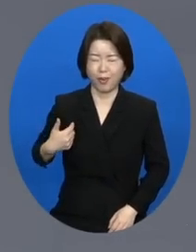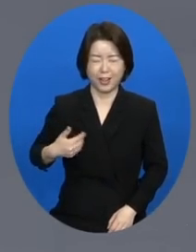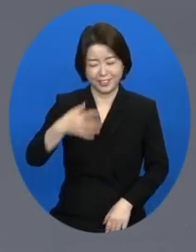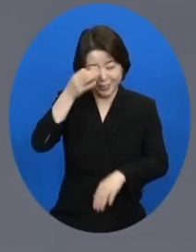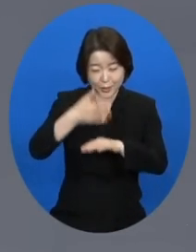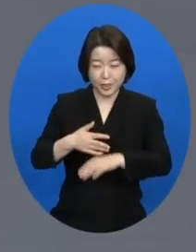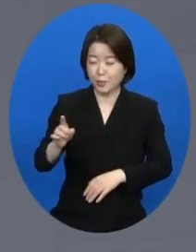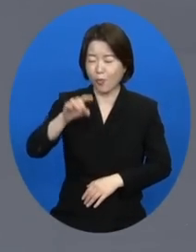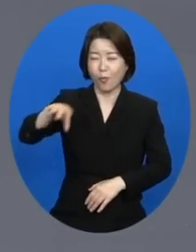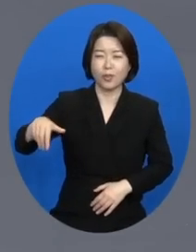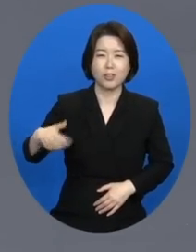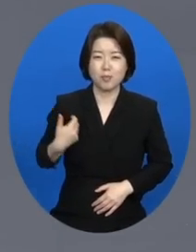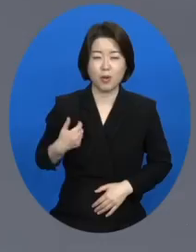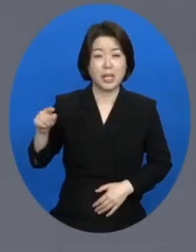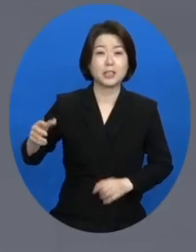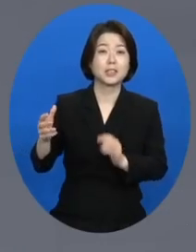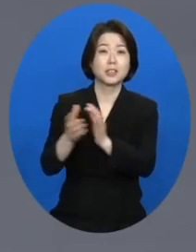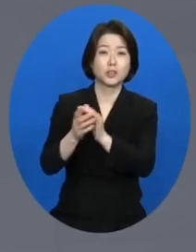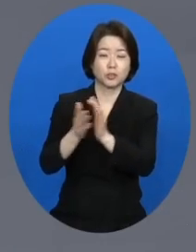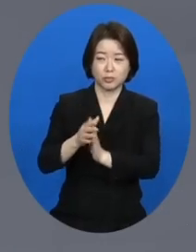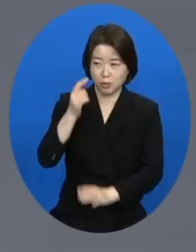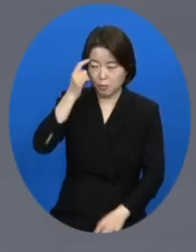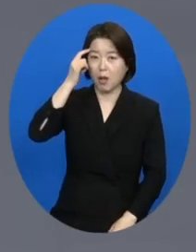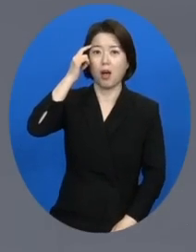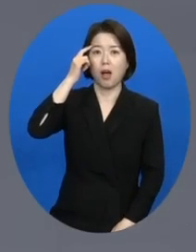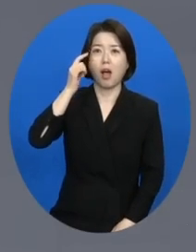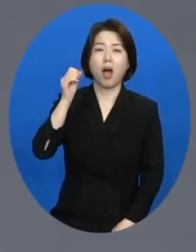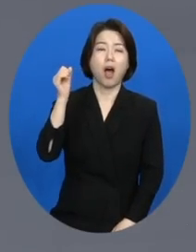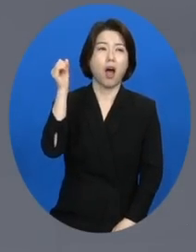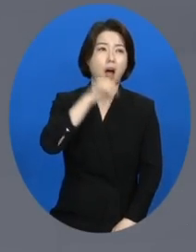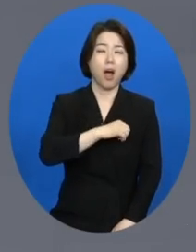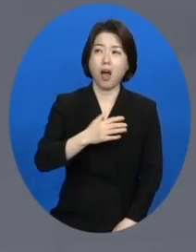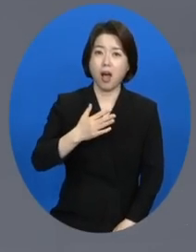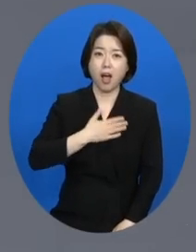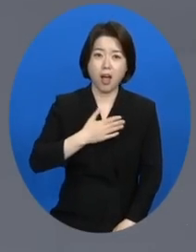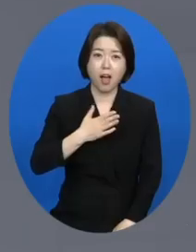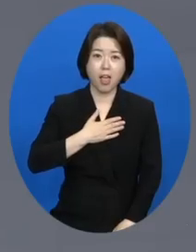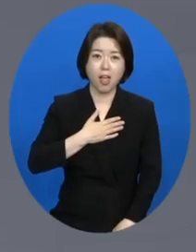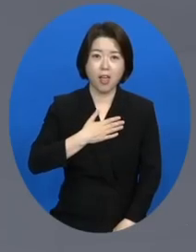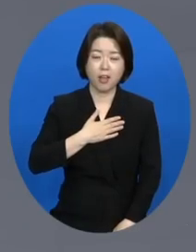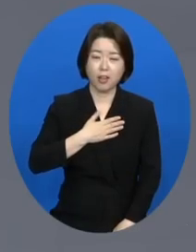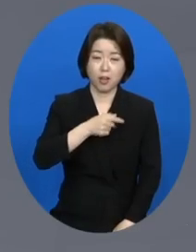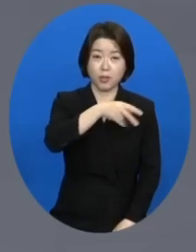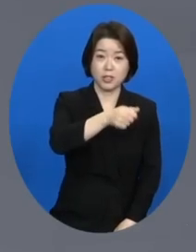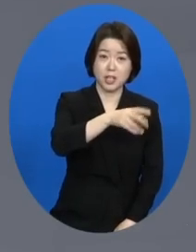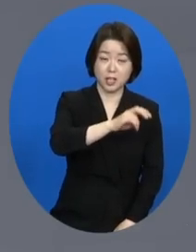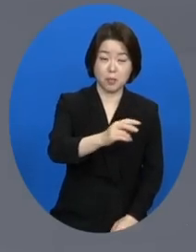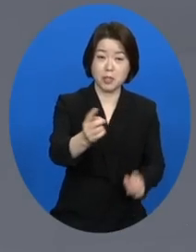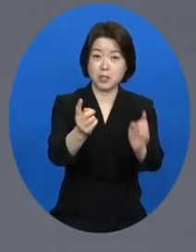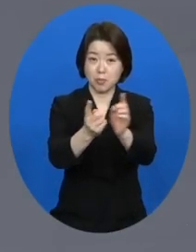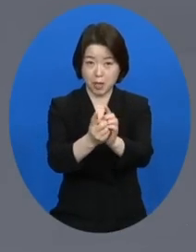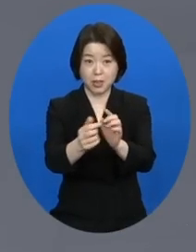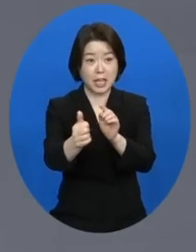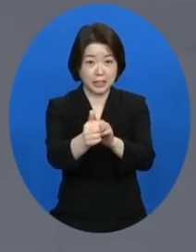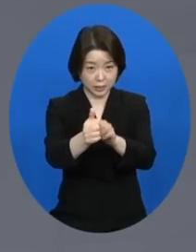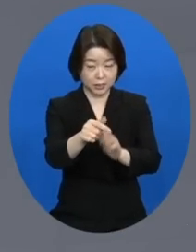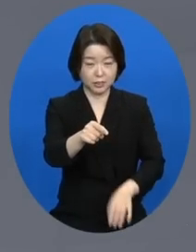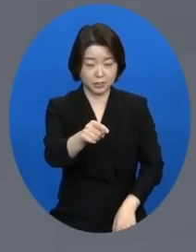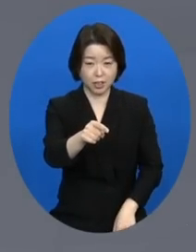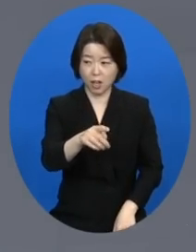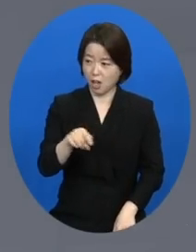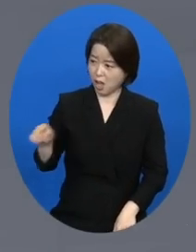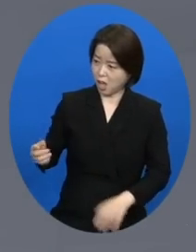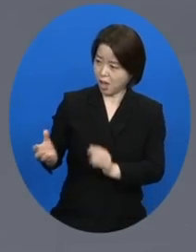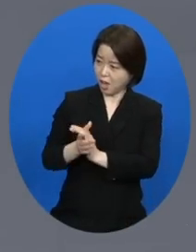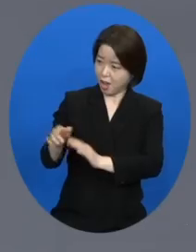죄송하지만 그 친구가 생각이 나는 거예요. 아, 나에게는 이 세겜에서 만난 요셉이 세겜에서 만난 그 친구와